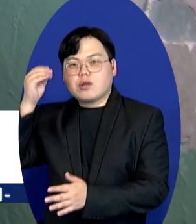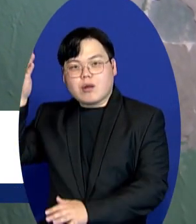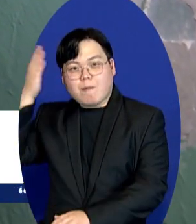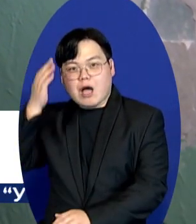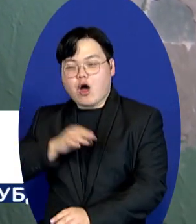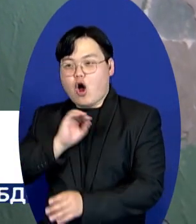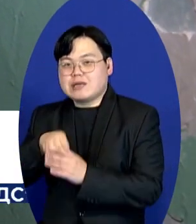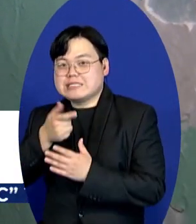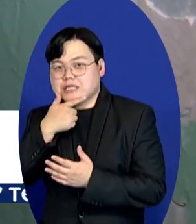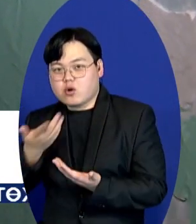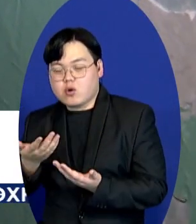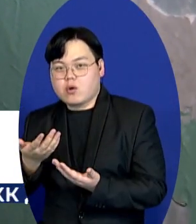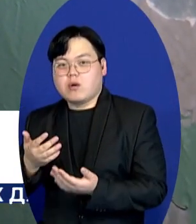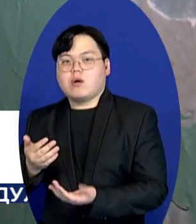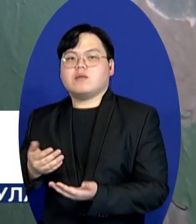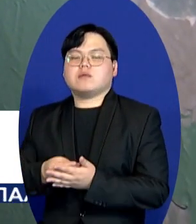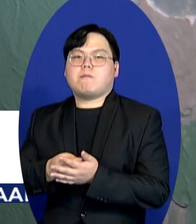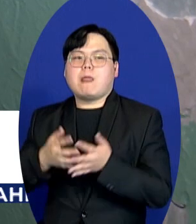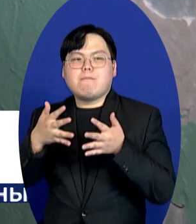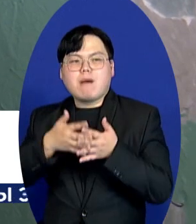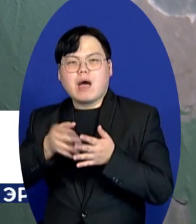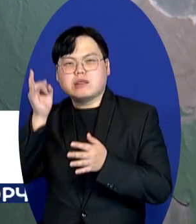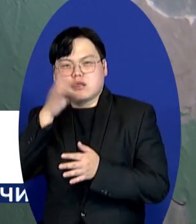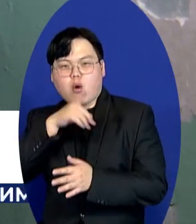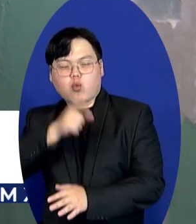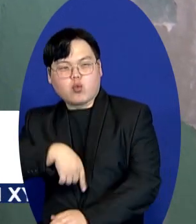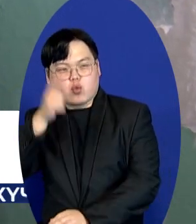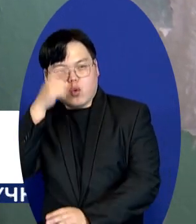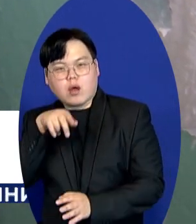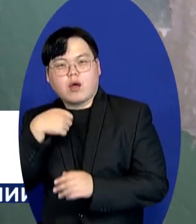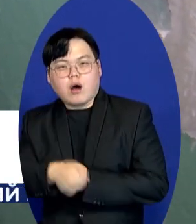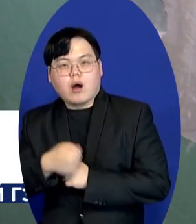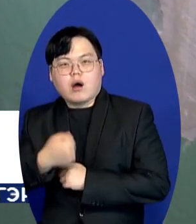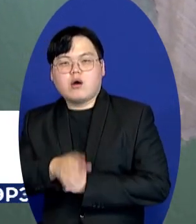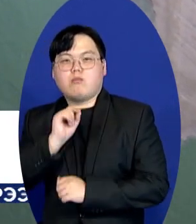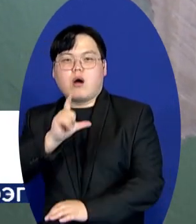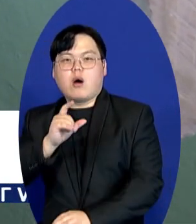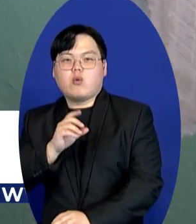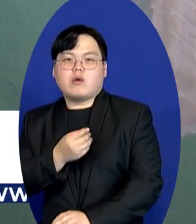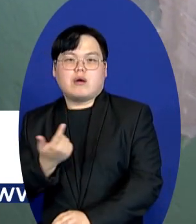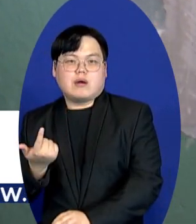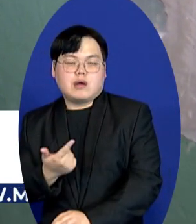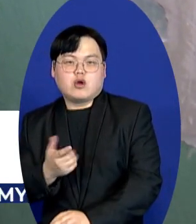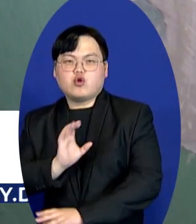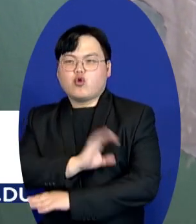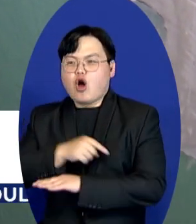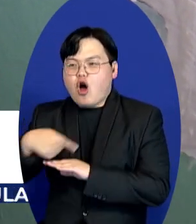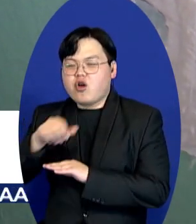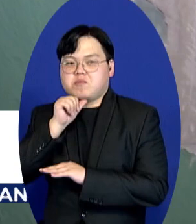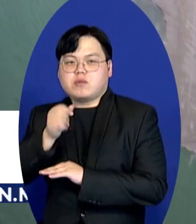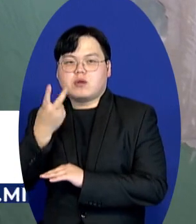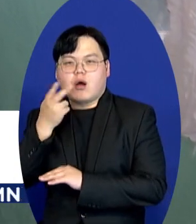чадахгүй. Тэгээд одоо байр түрээслэн. Тэгэхээр одоо байр түрээслэн одоо төлбөр нь айгүй өндөр байгаа. Тэгээд сургуультайгаа ойрхон жиш одоо бүр